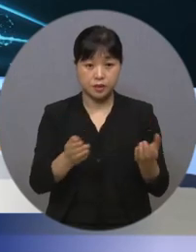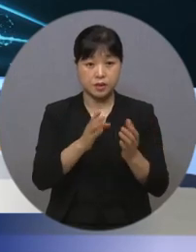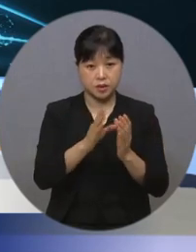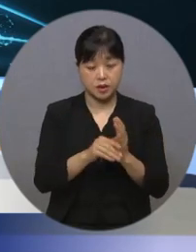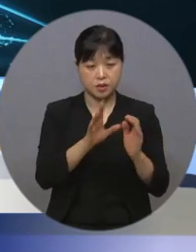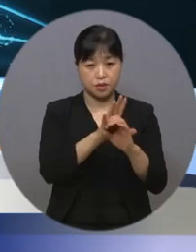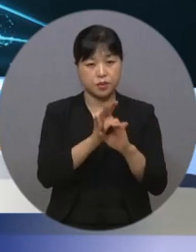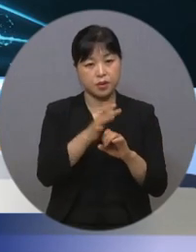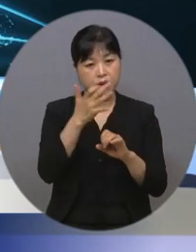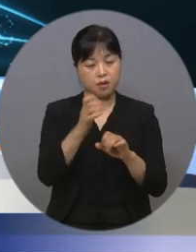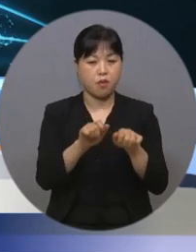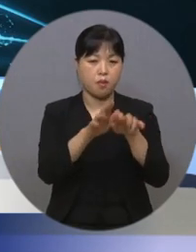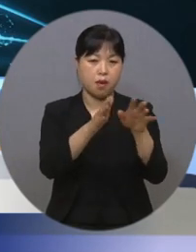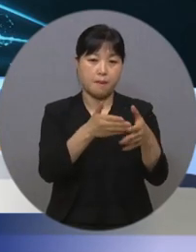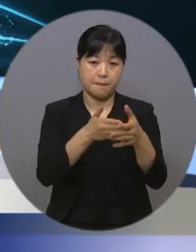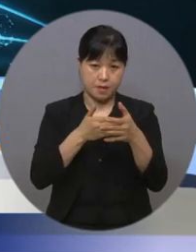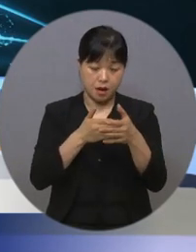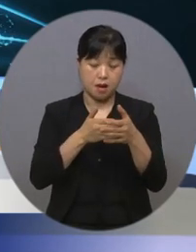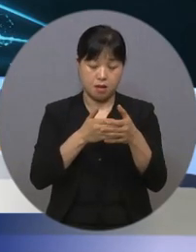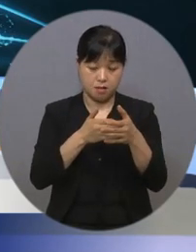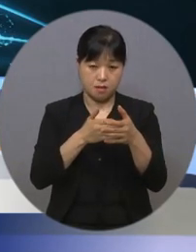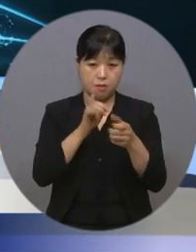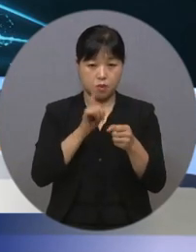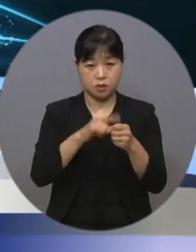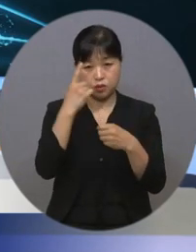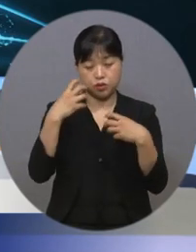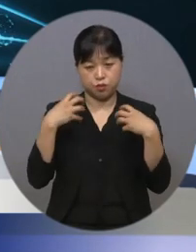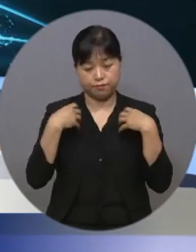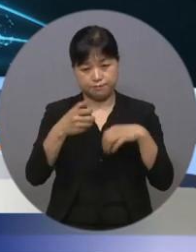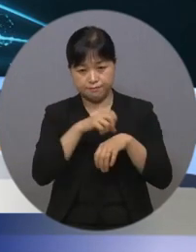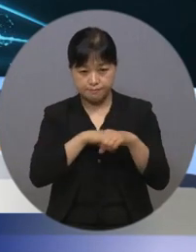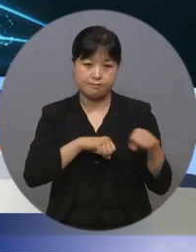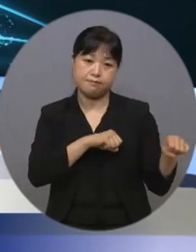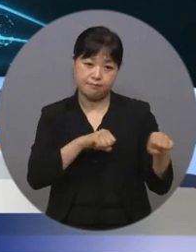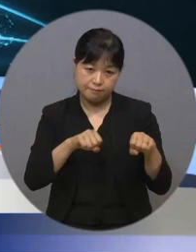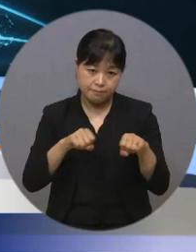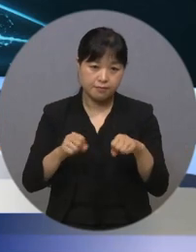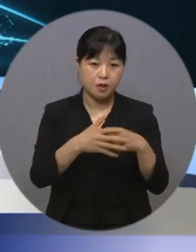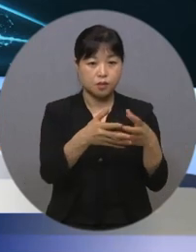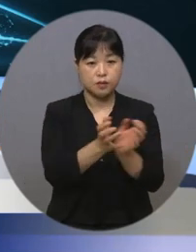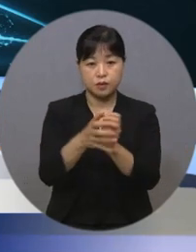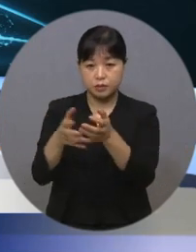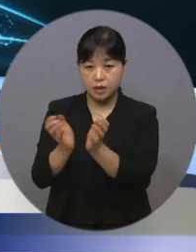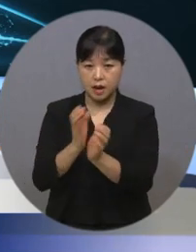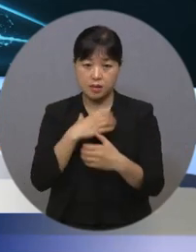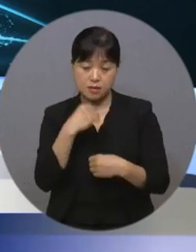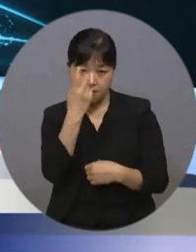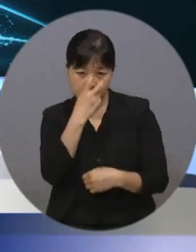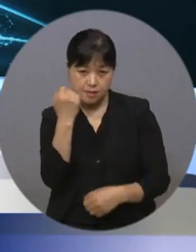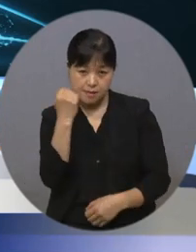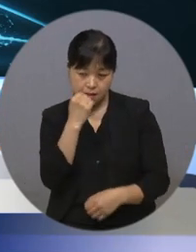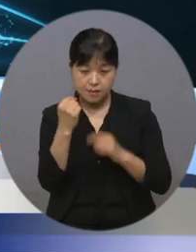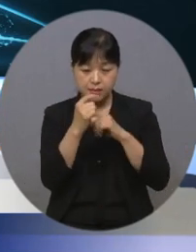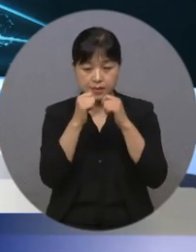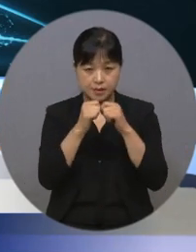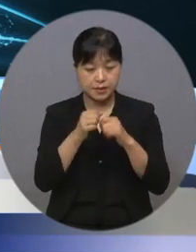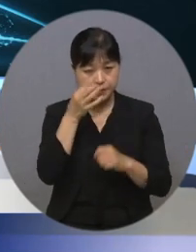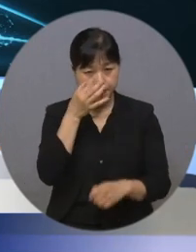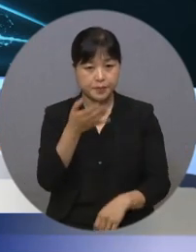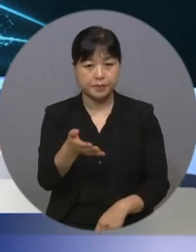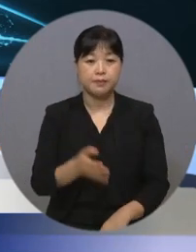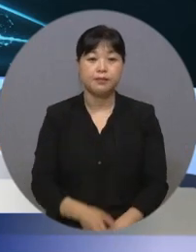확산을 막기 위해 정부가 총력 대응에 나섭니다. 범부처별로 마련한 안전관리 강화에 대해 자세히